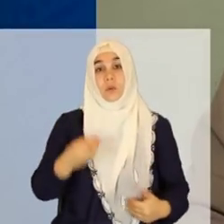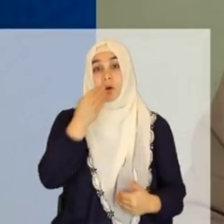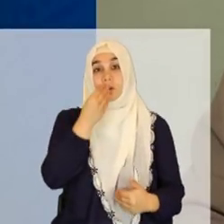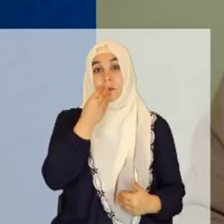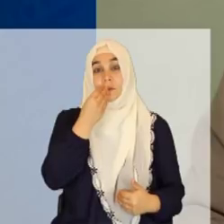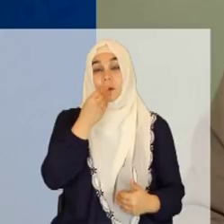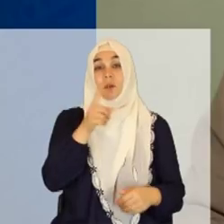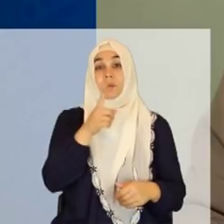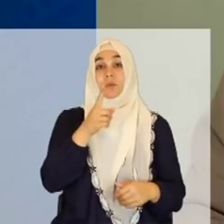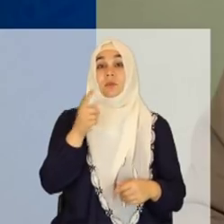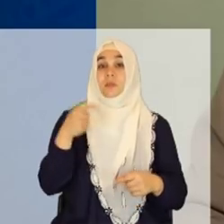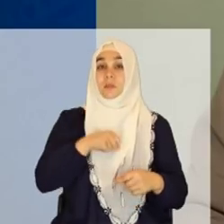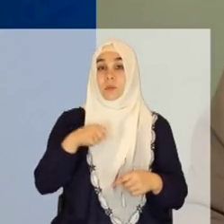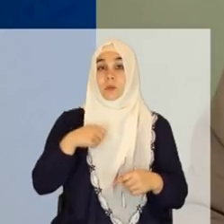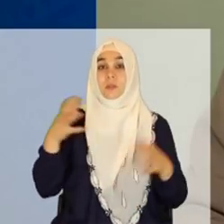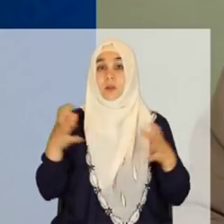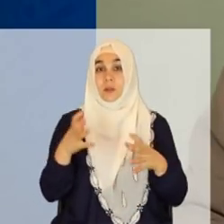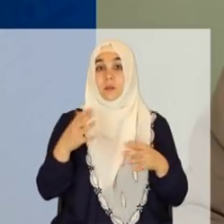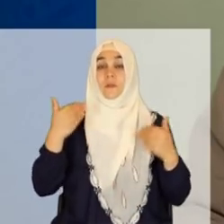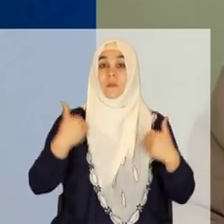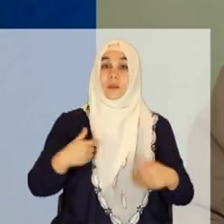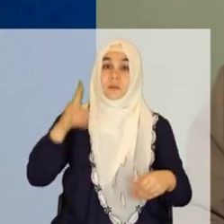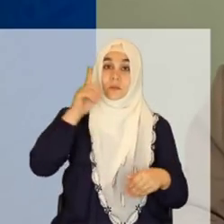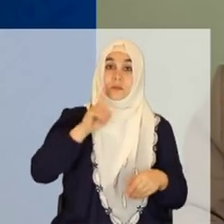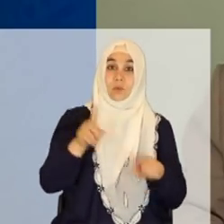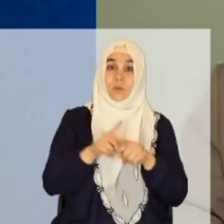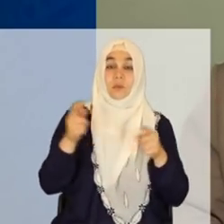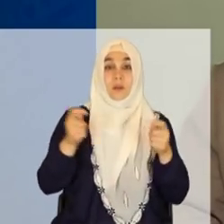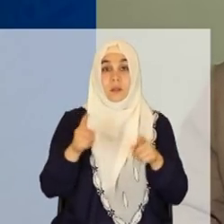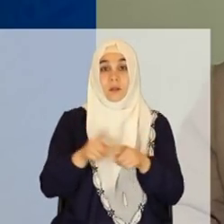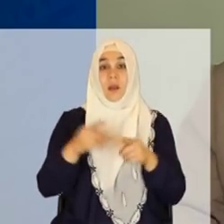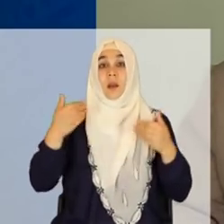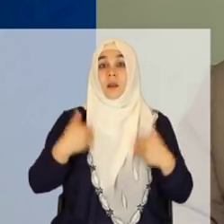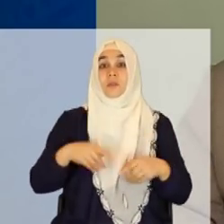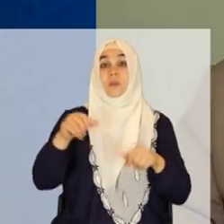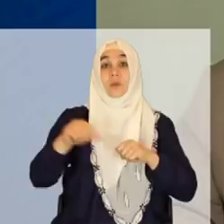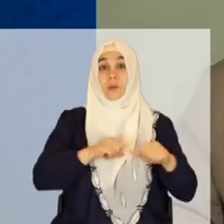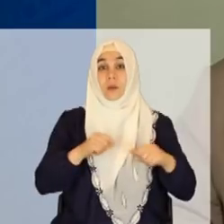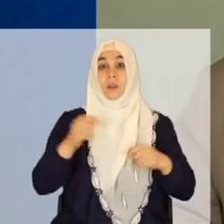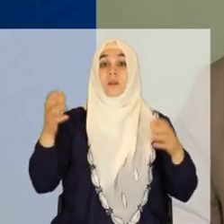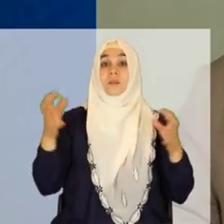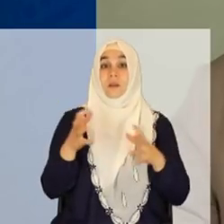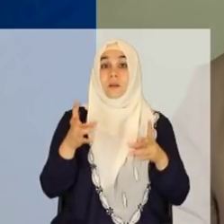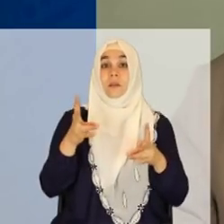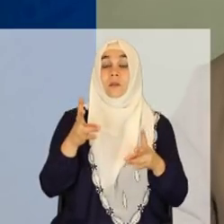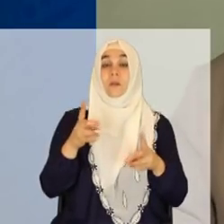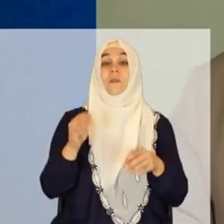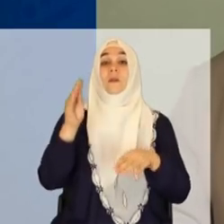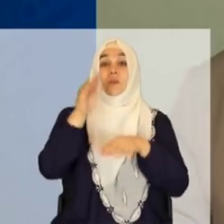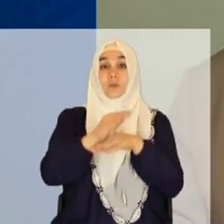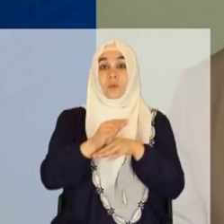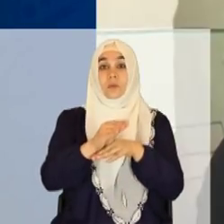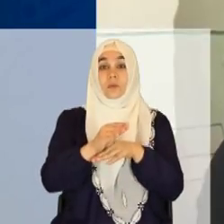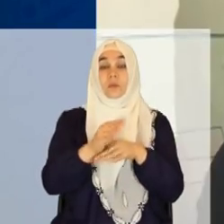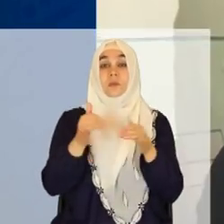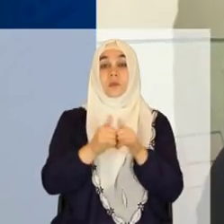taomdan, sharobdan tiyadi, farjini shahvatdan tiyadi. A'zolarini gunohdan tiyadi va uni